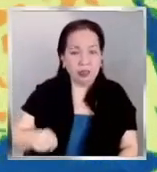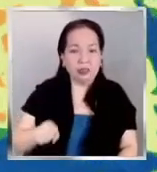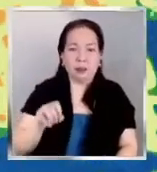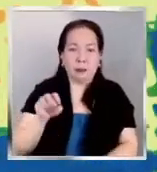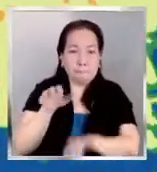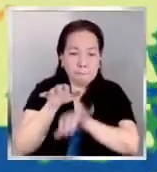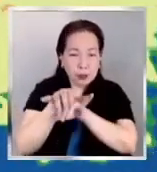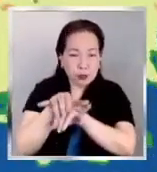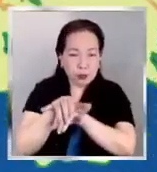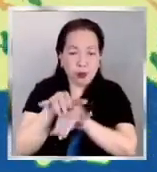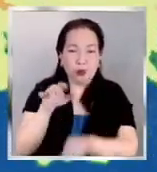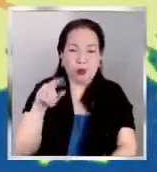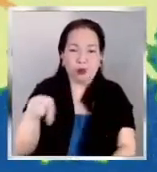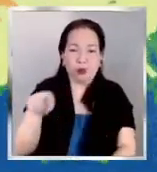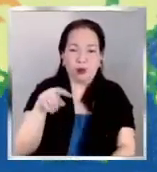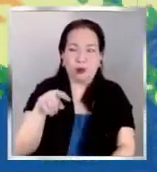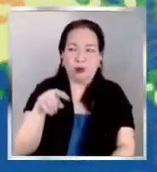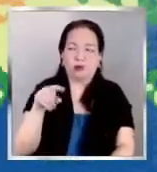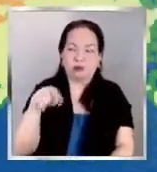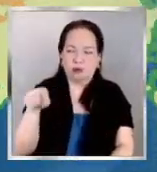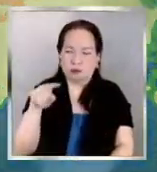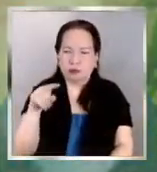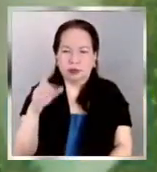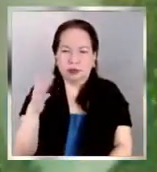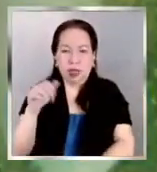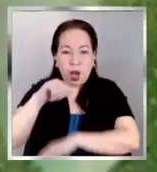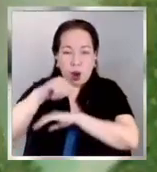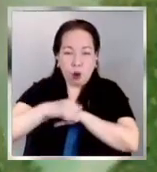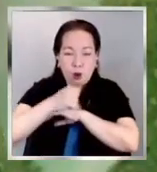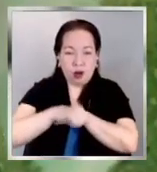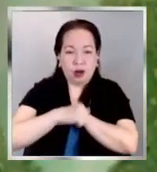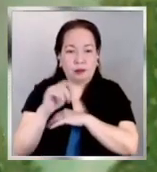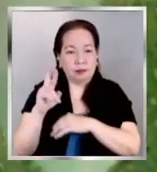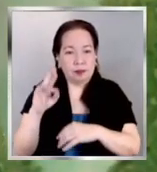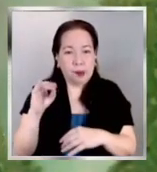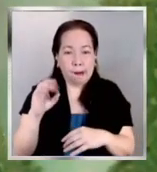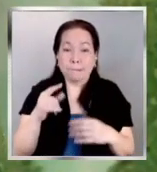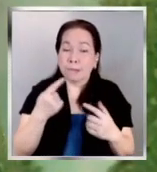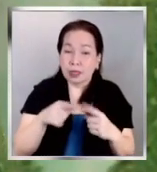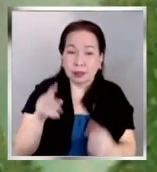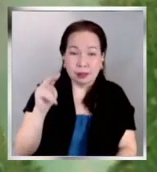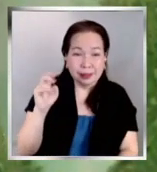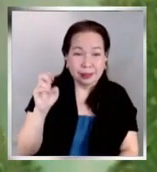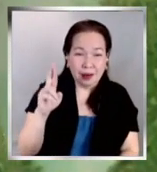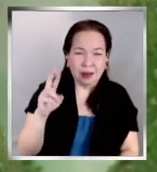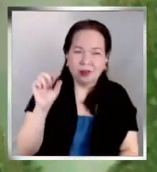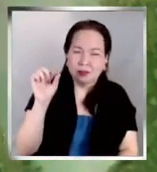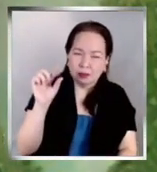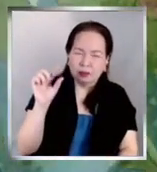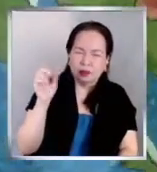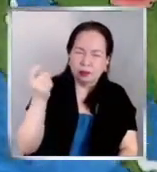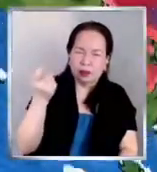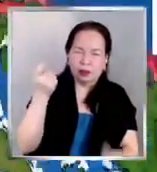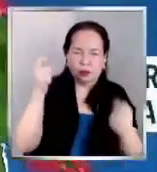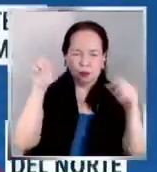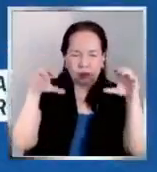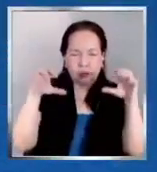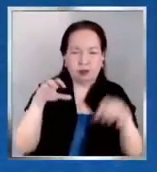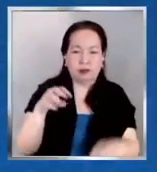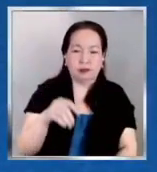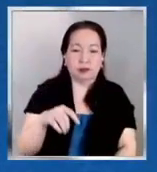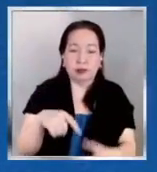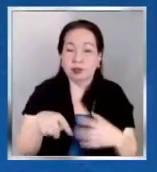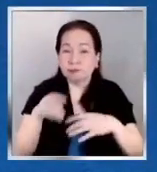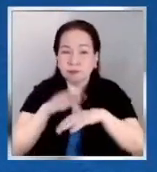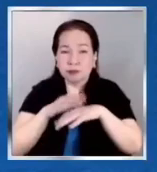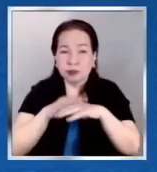ang mahina hanggang katamtamang ulan. Sa Metro Manila, mababa ang tsansa ng ulan sa ngayon. Babala naman sa mga mangingisda o may